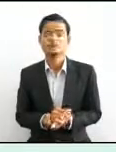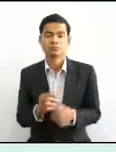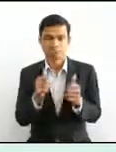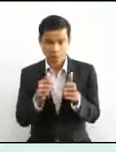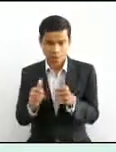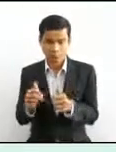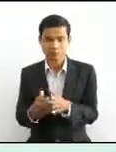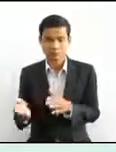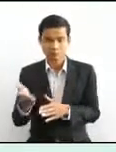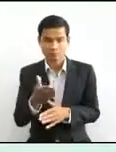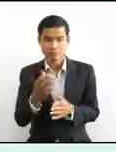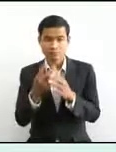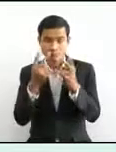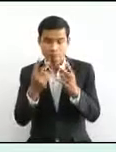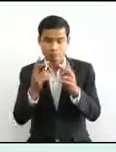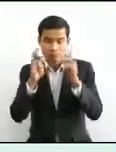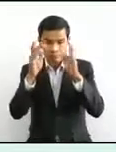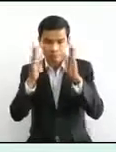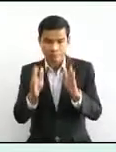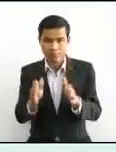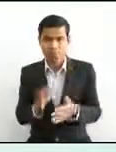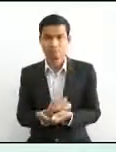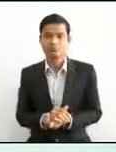cha là con được ăn cái này trong tiệm tọt chỉ mồi nè